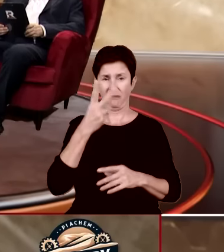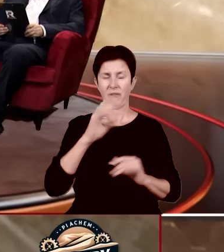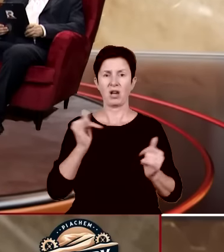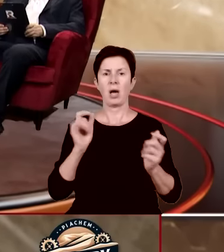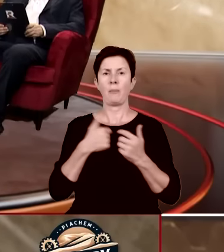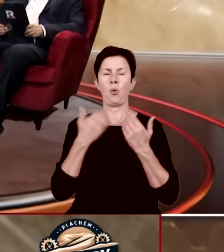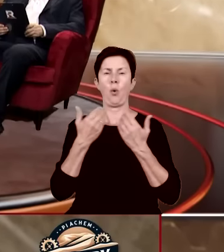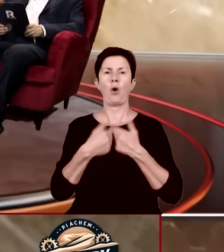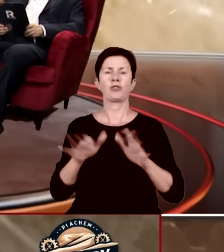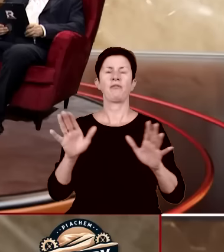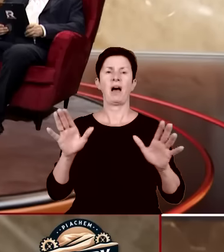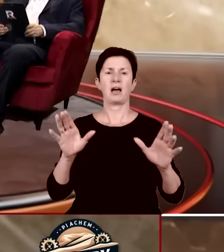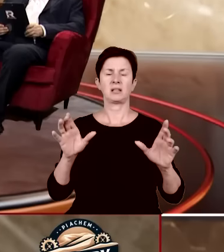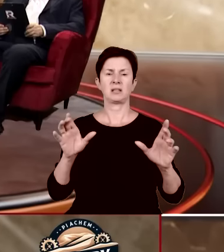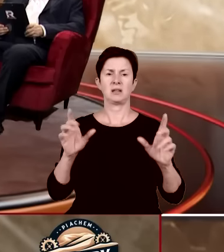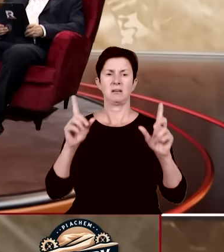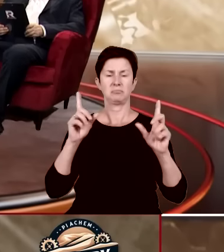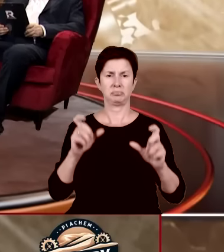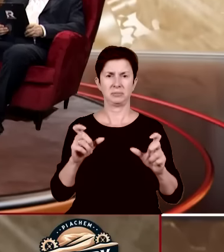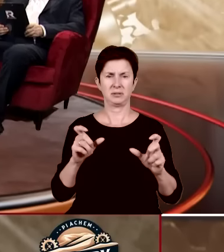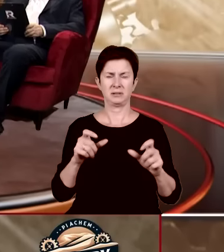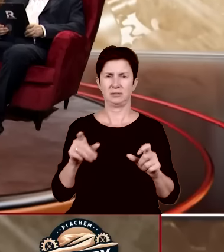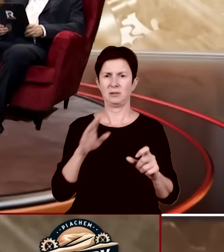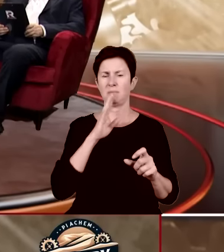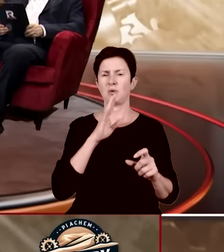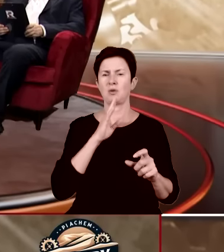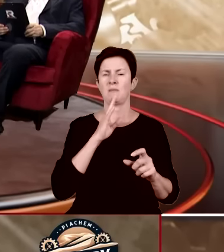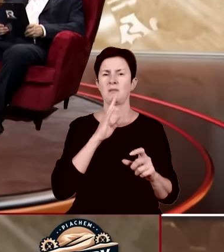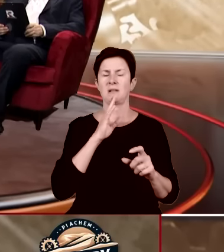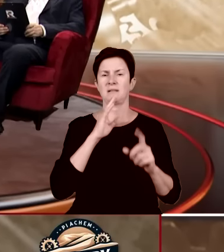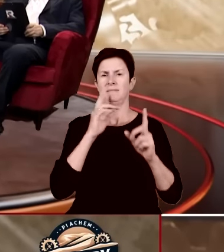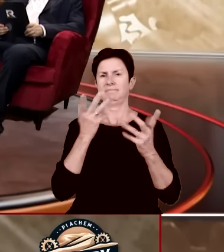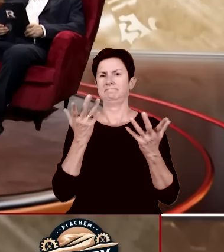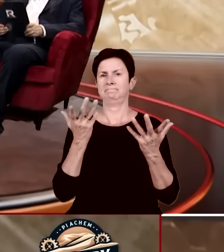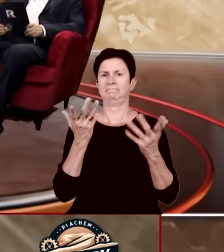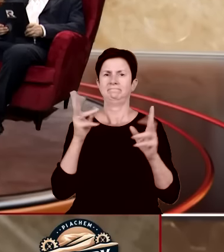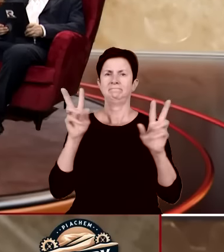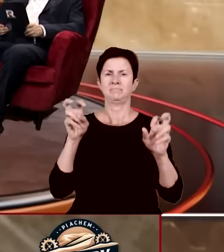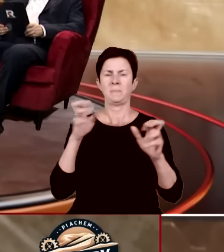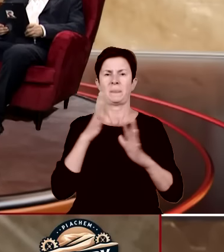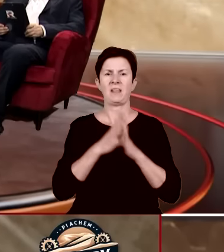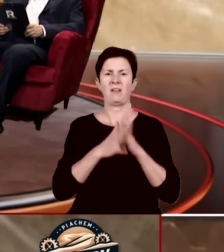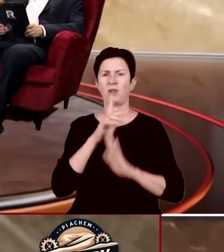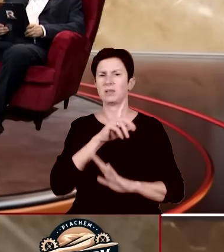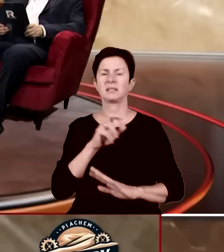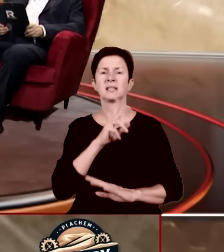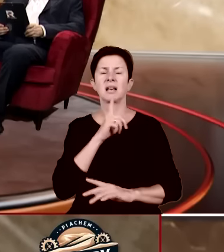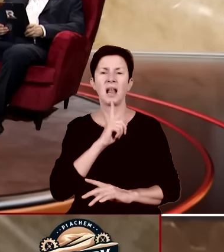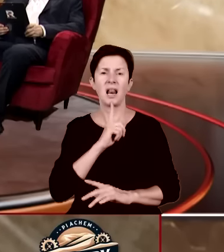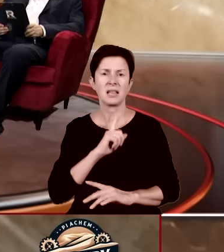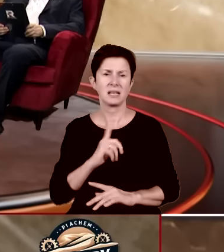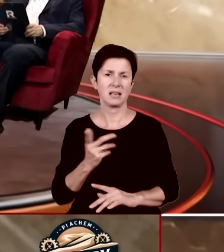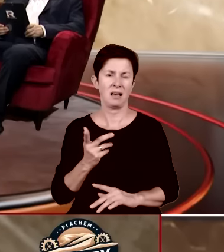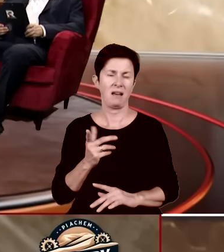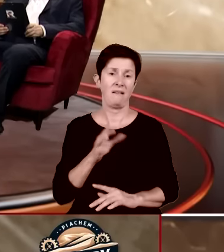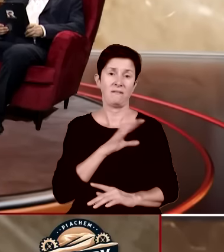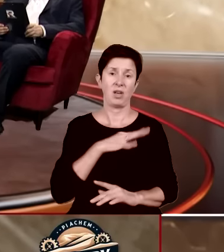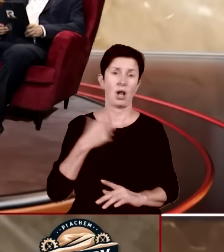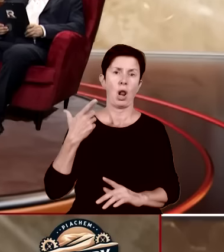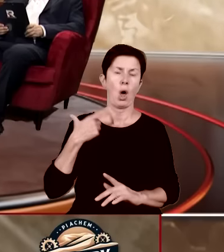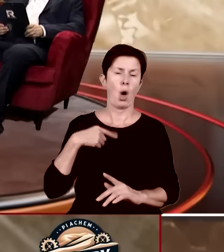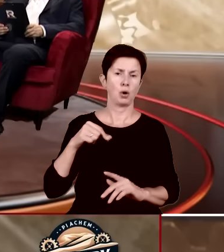została wypowiedziana pewna taka wojna, właśnie wojna z religią, bo wiele osób to zinterpretowało w